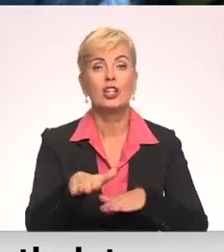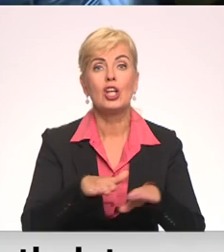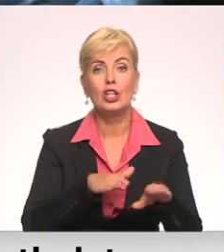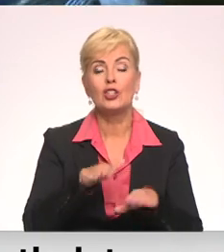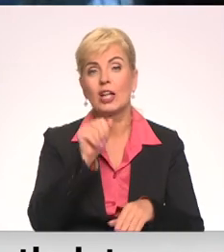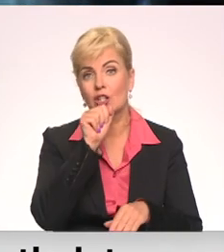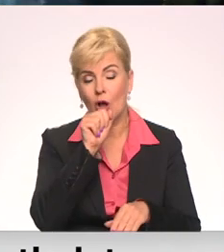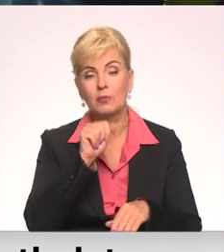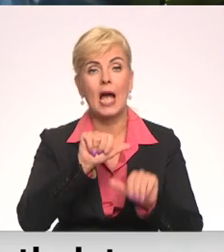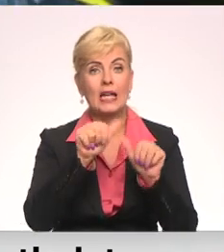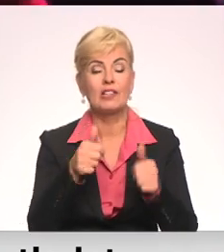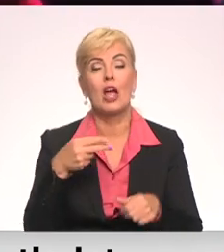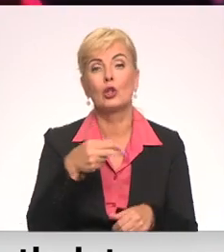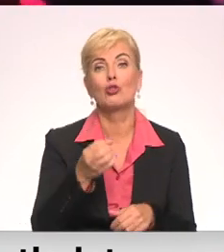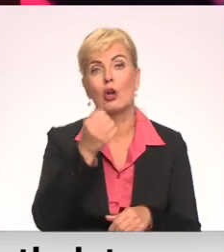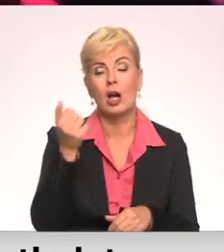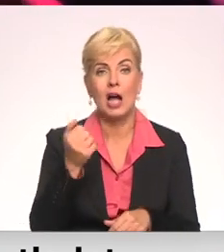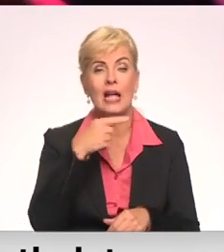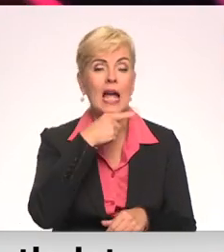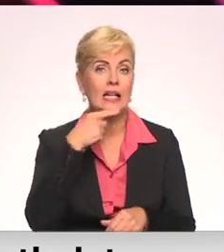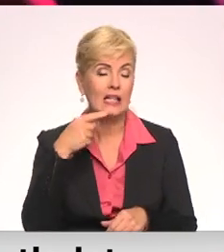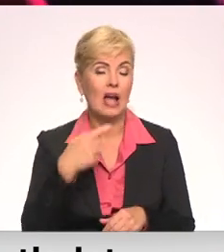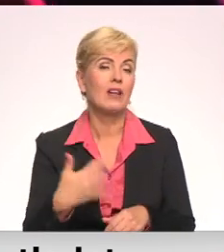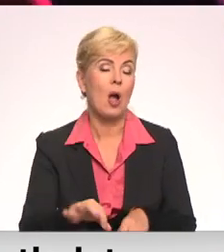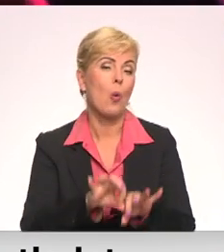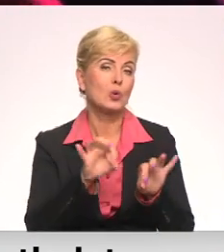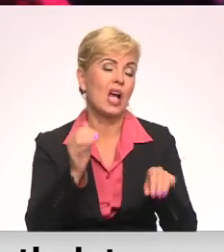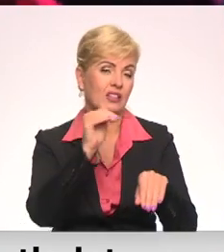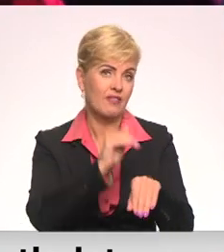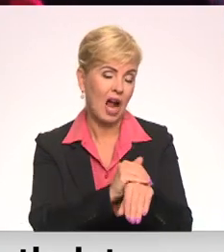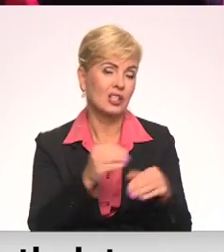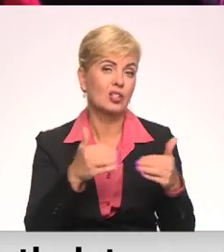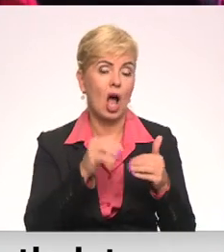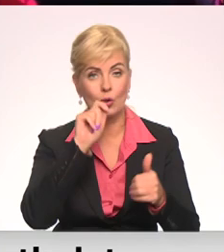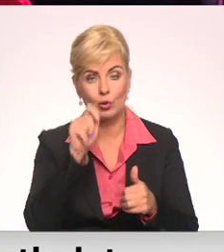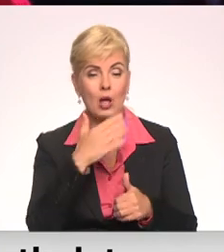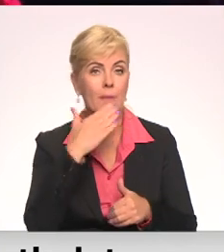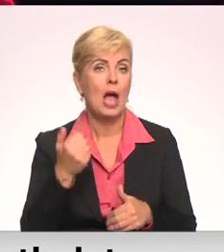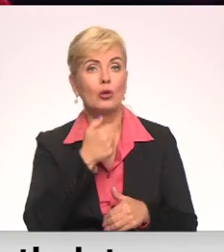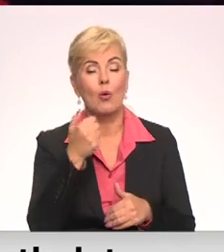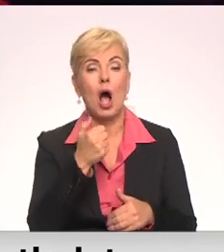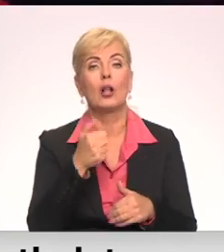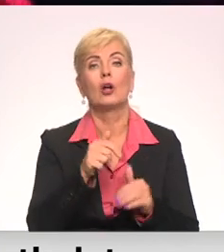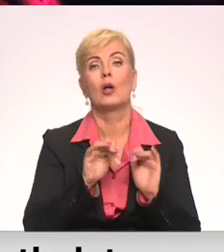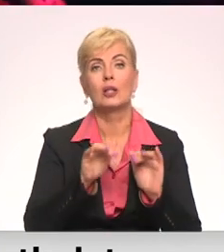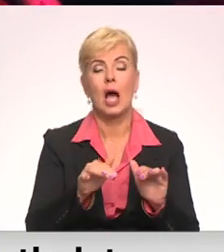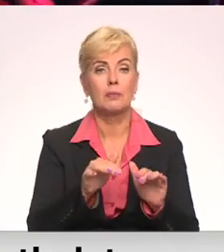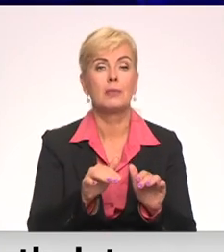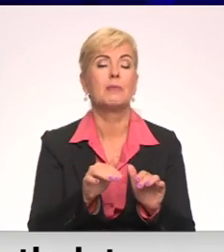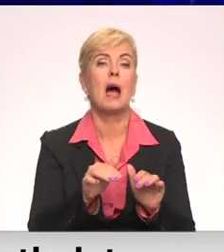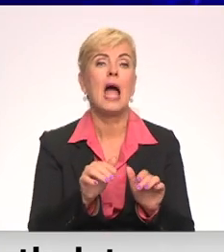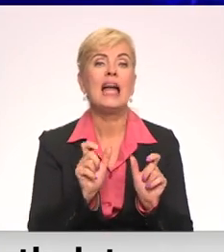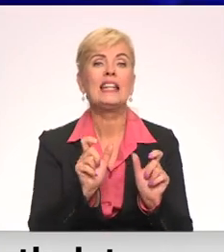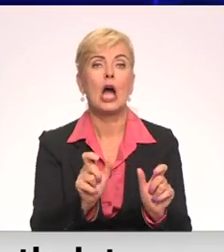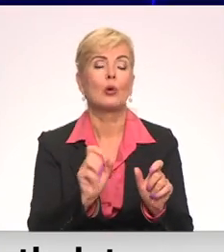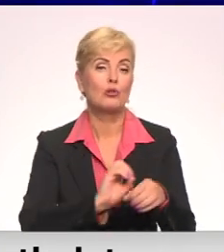izveidojies 2014. Gadā, kad Krievija faktiski uzsāka karu Ukrainā. Pēdējos gados kolektīvu darbību ierobežoja Covid-pandēmija,